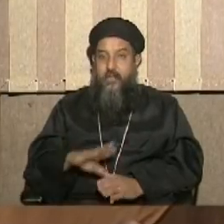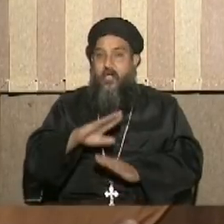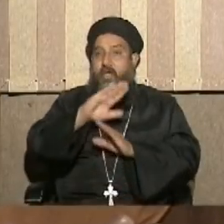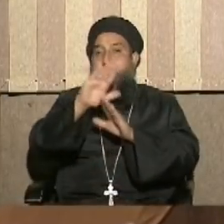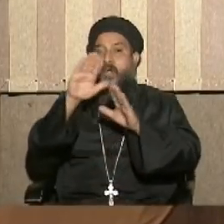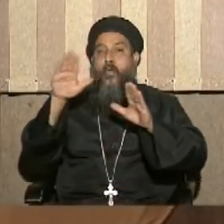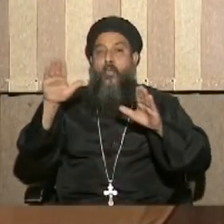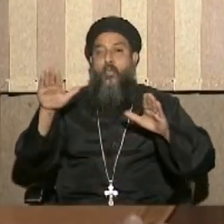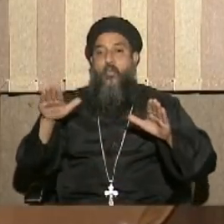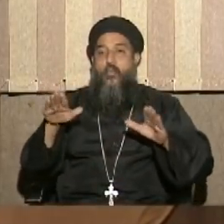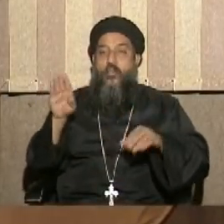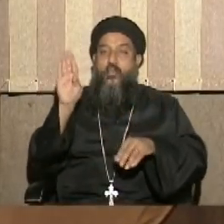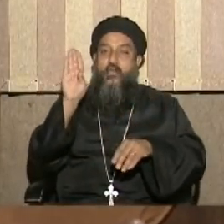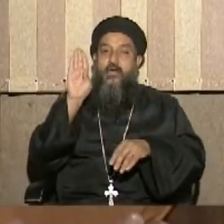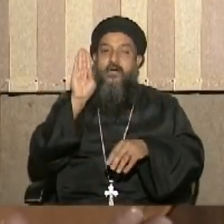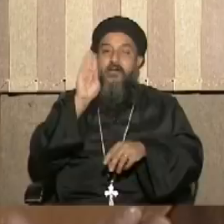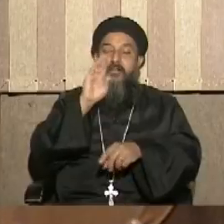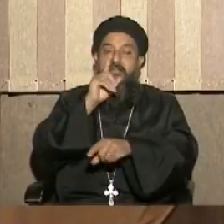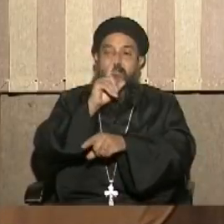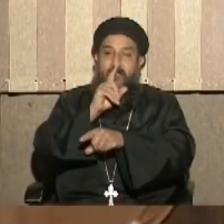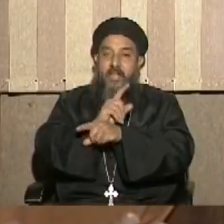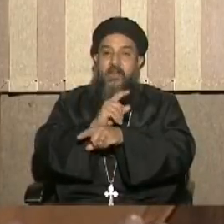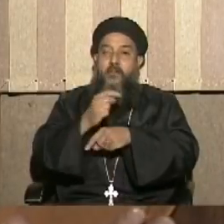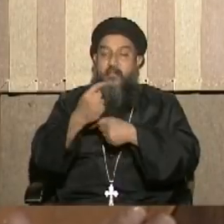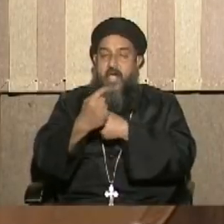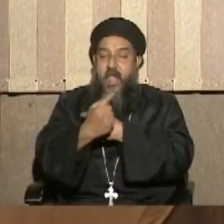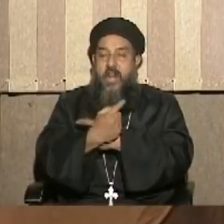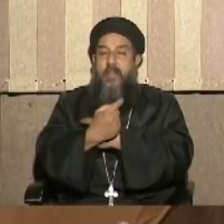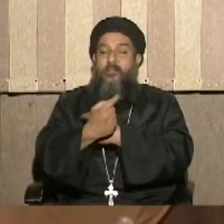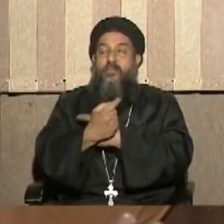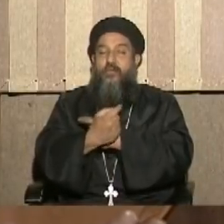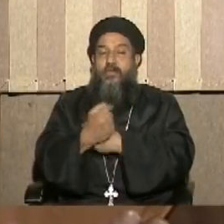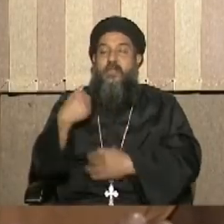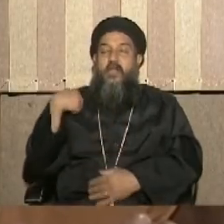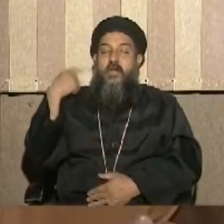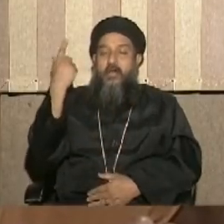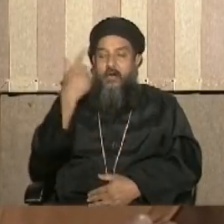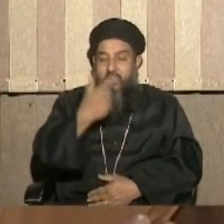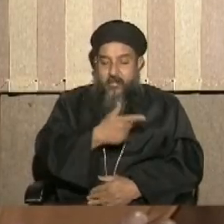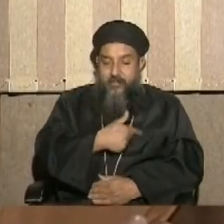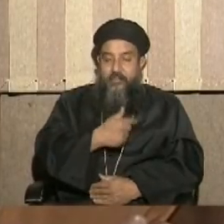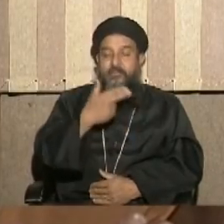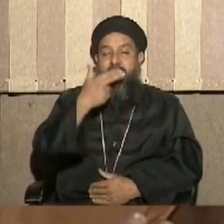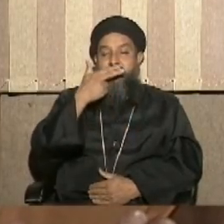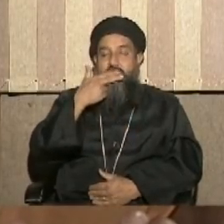القصر كله ملوش سيرة غير جهادهم وقداسة سيرتهم.